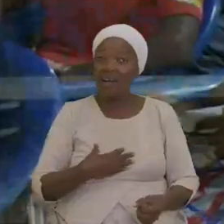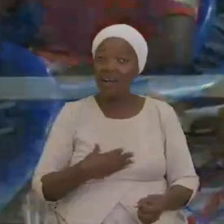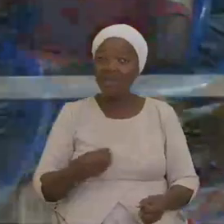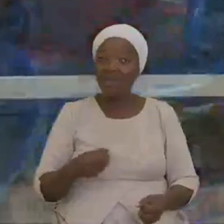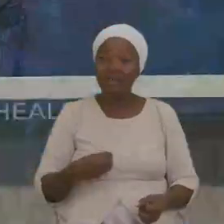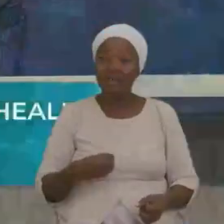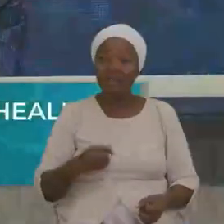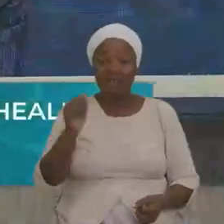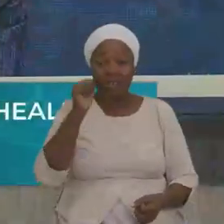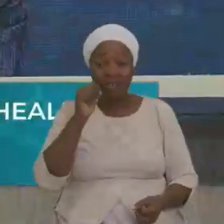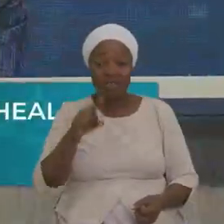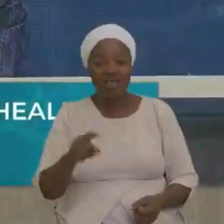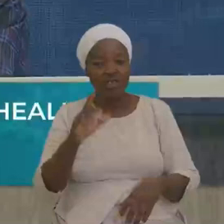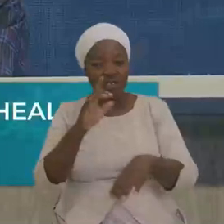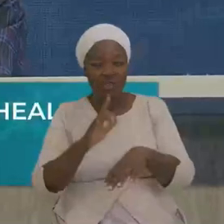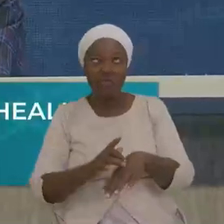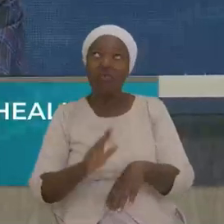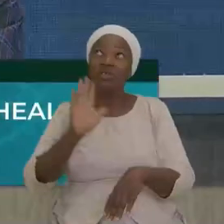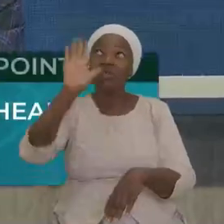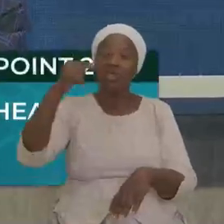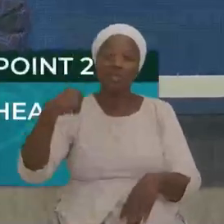Et elle toucha son vêtement.